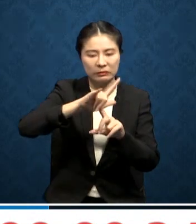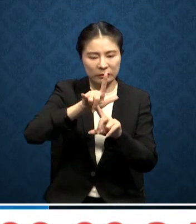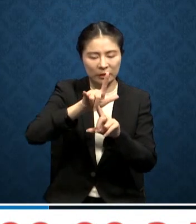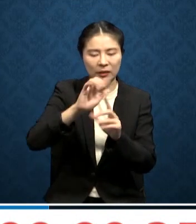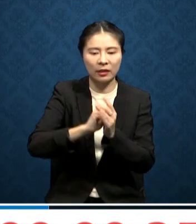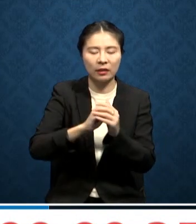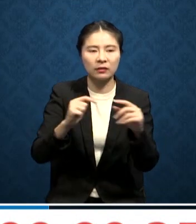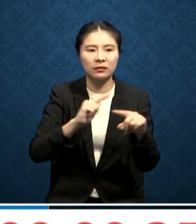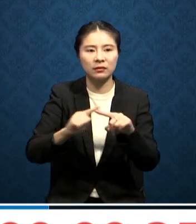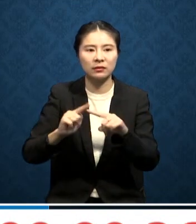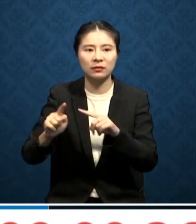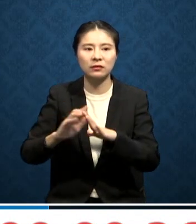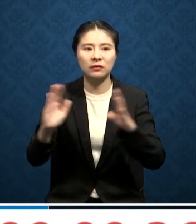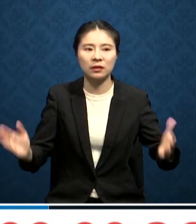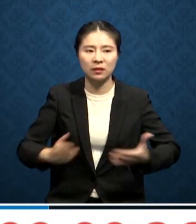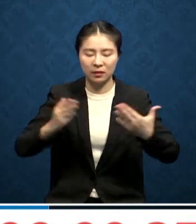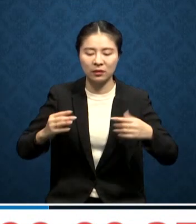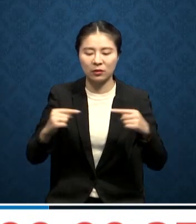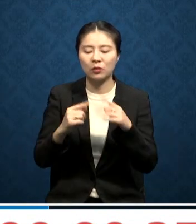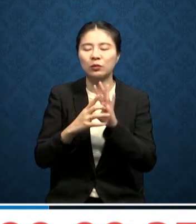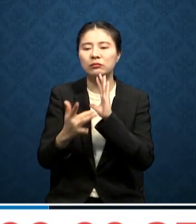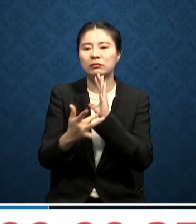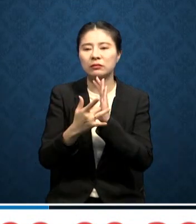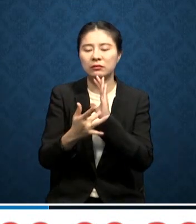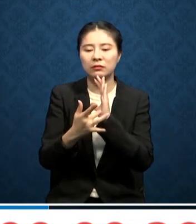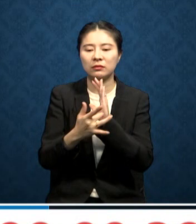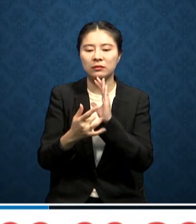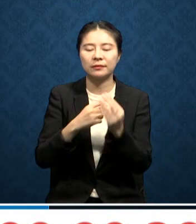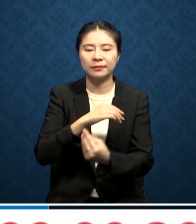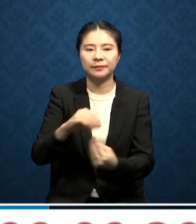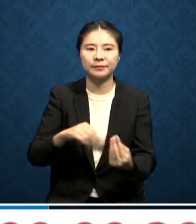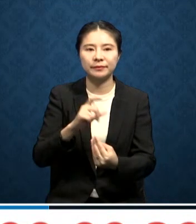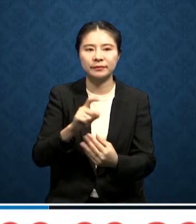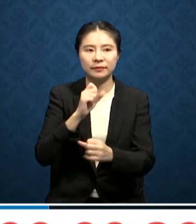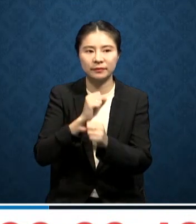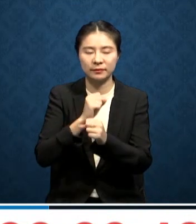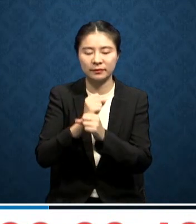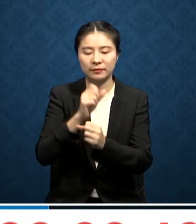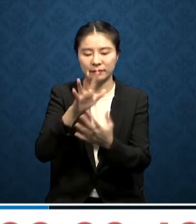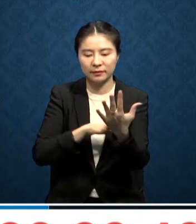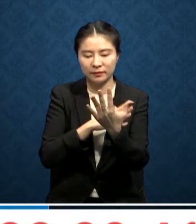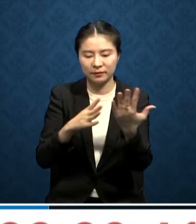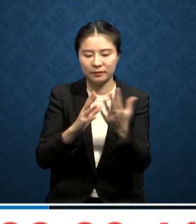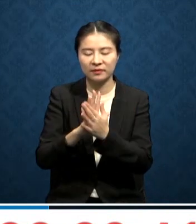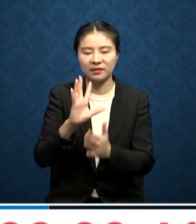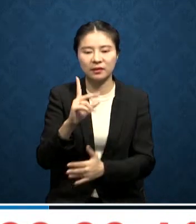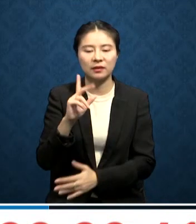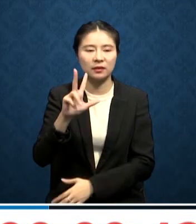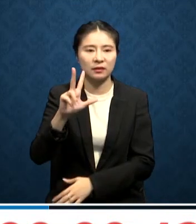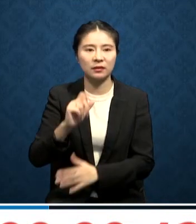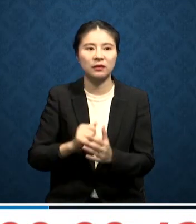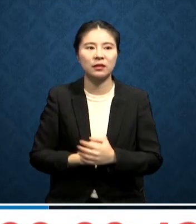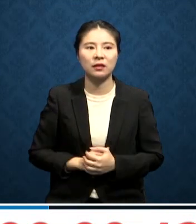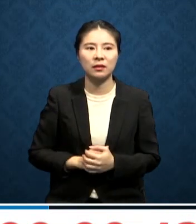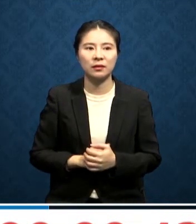เกิควคมคาและสำถนการพันาเศรษฐกดีทานก่สระช. จึได้จัทำรางแนแ่บทการบิัขคามธีฉบที่ 3 พ. จ